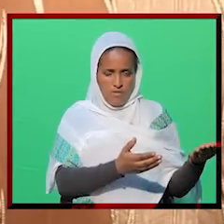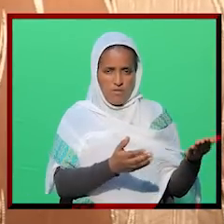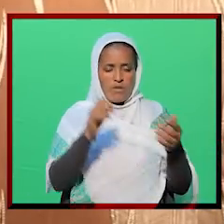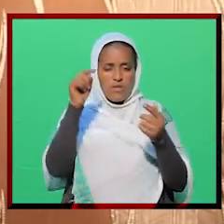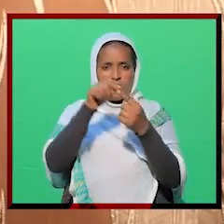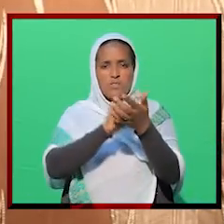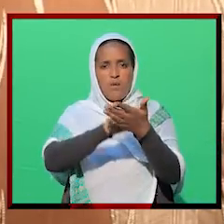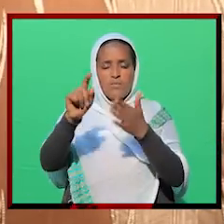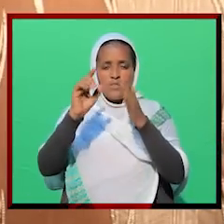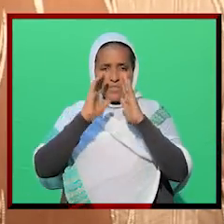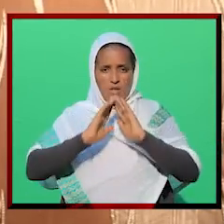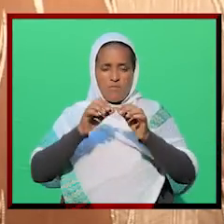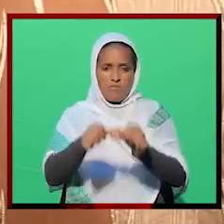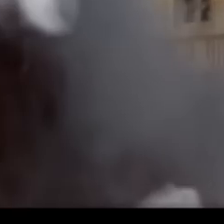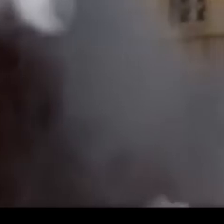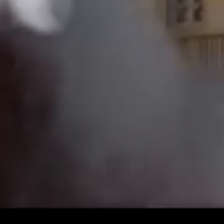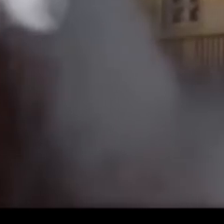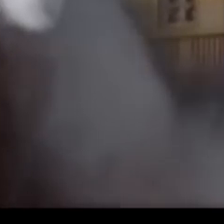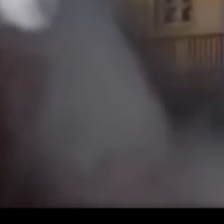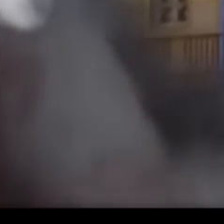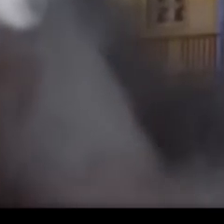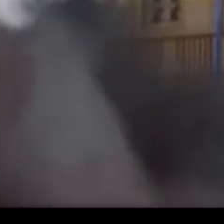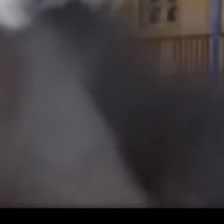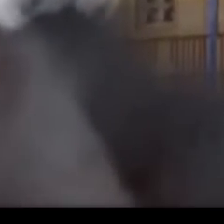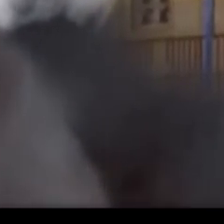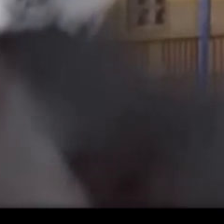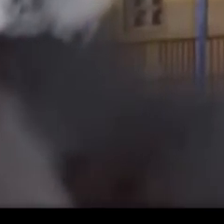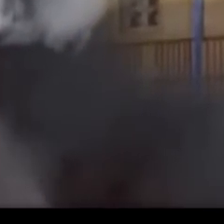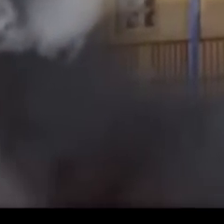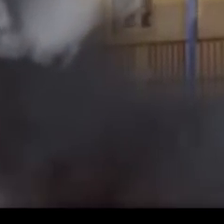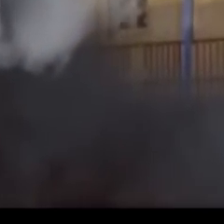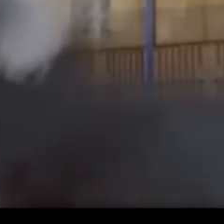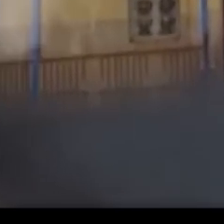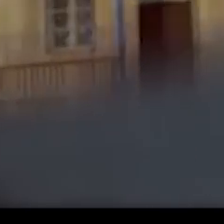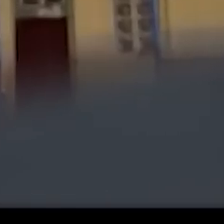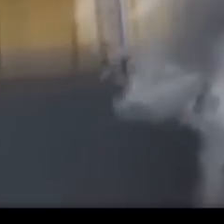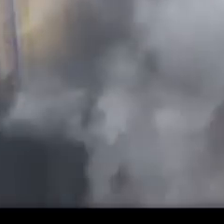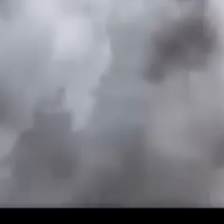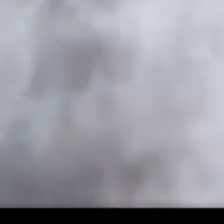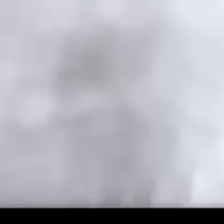እስከ ሳምንት የሳምንት ሰዎች ይበለን።